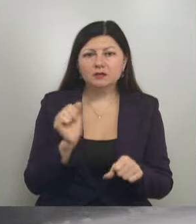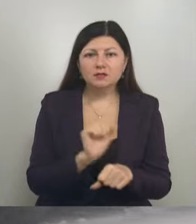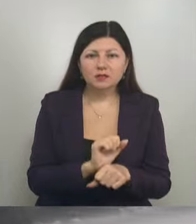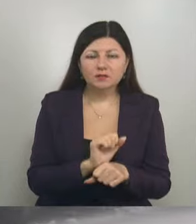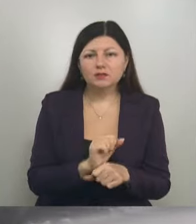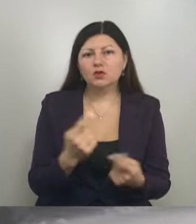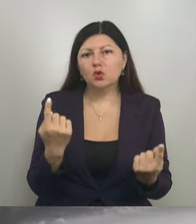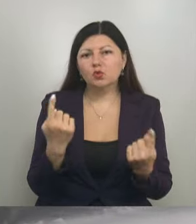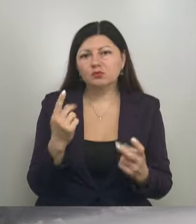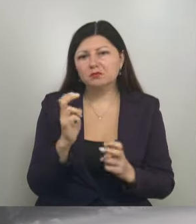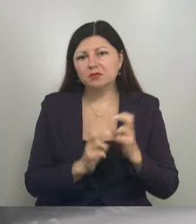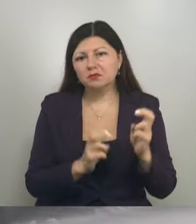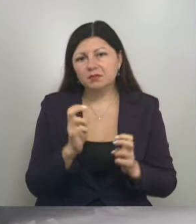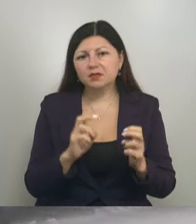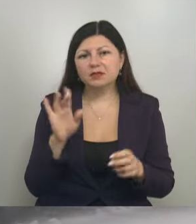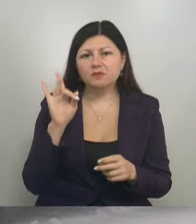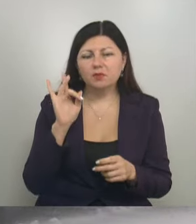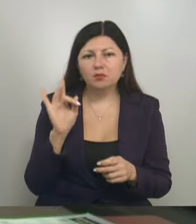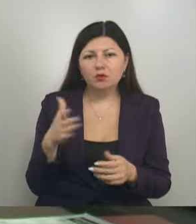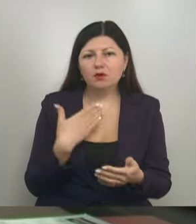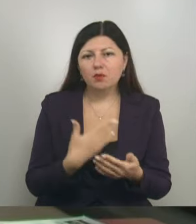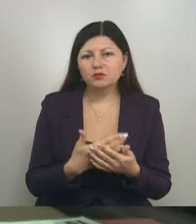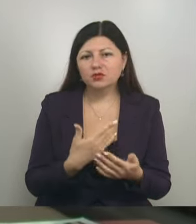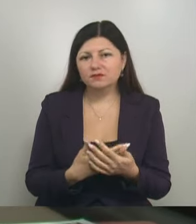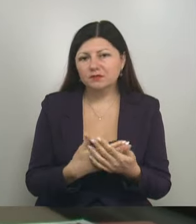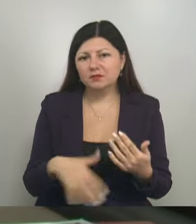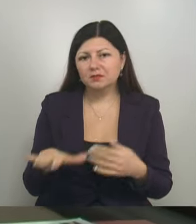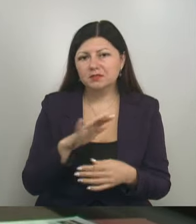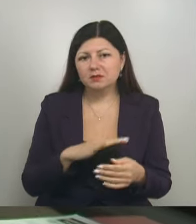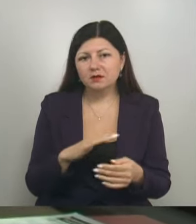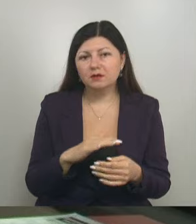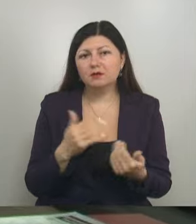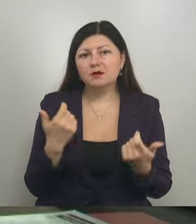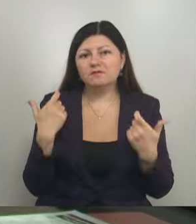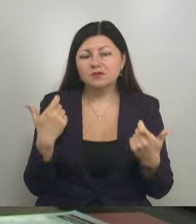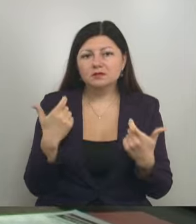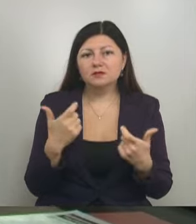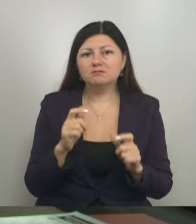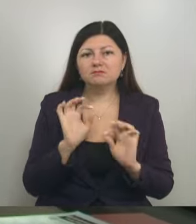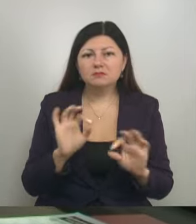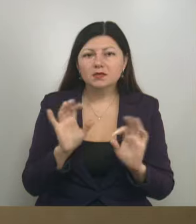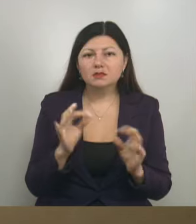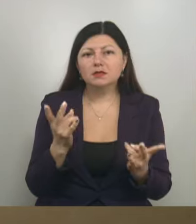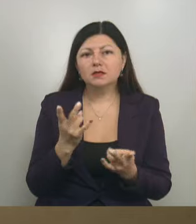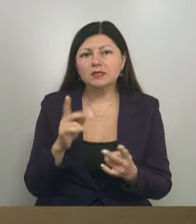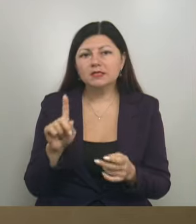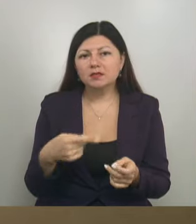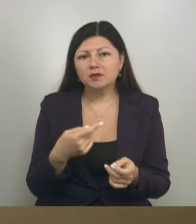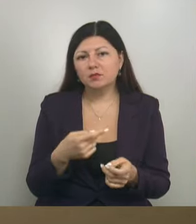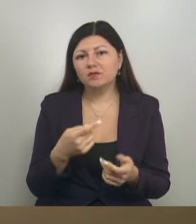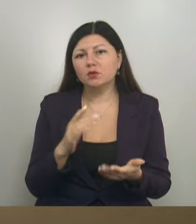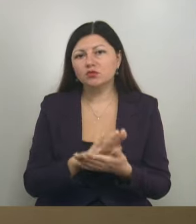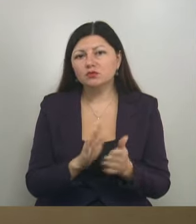Останавливается на крупных предприятиях и в популярных общественных местах. Действующий офицер лично рассказывает о требованиях к кандидатам,